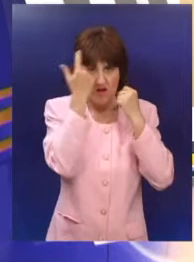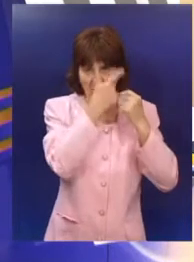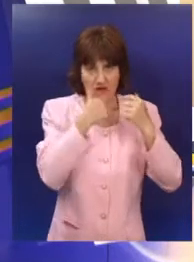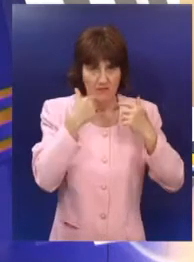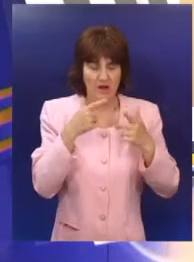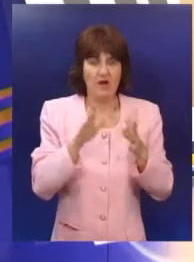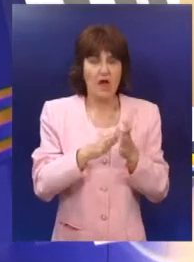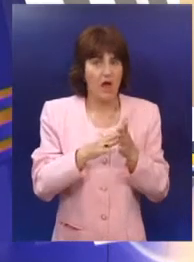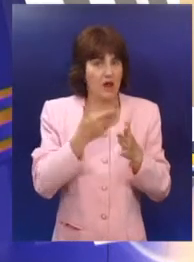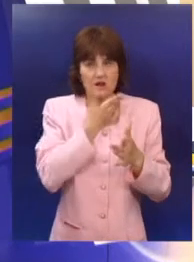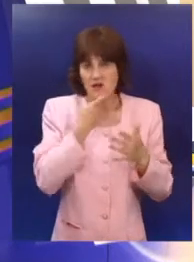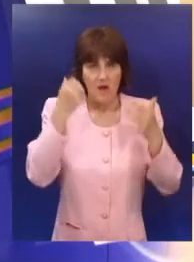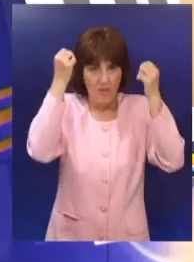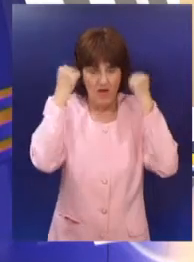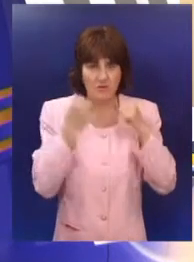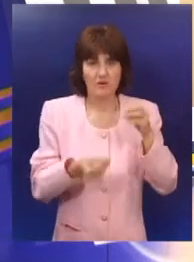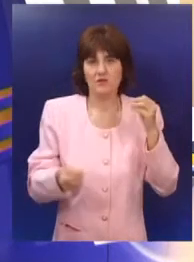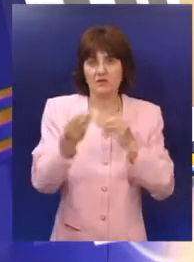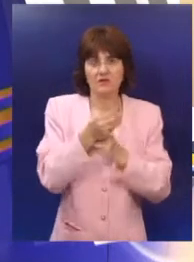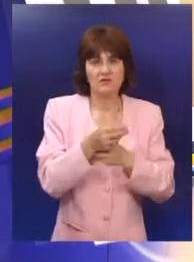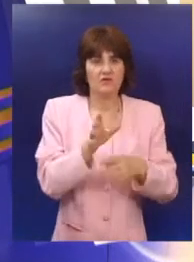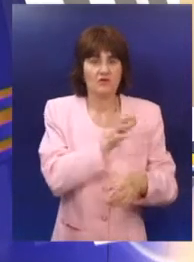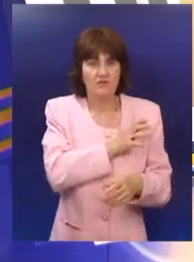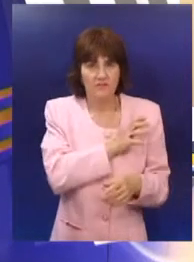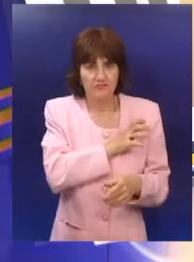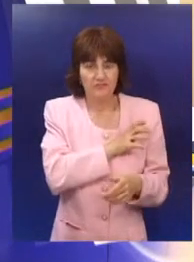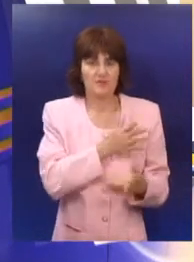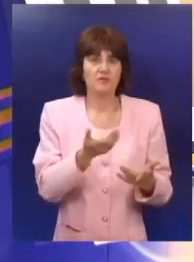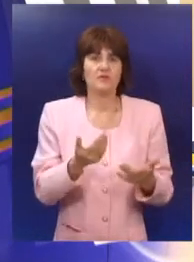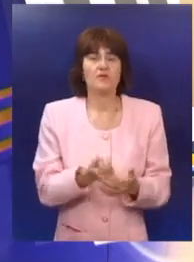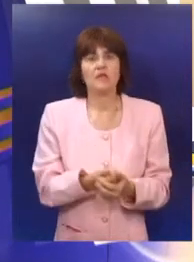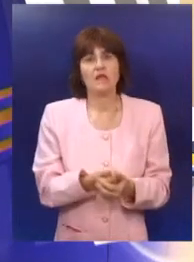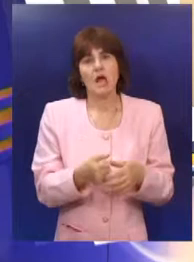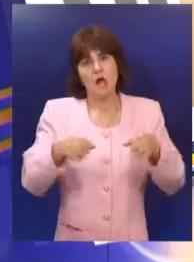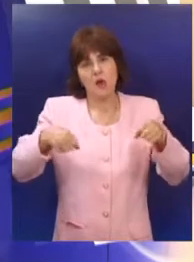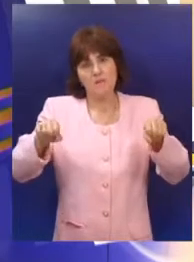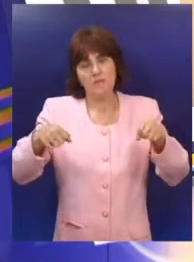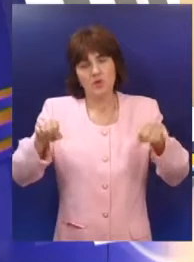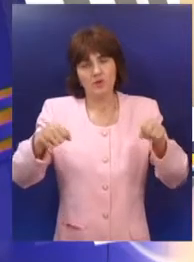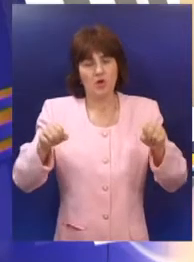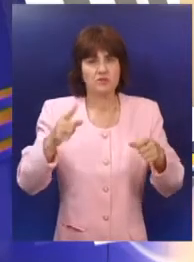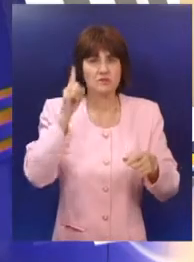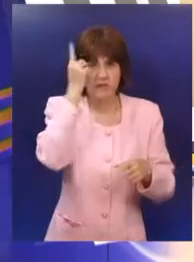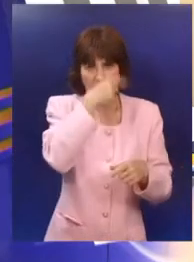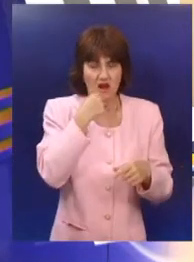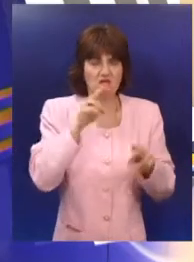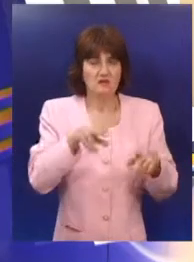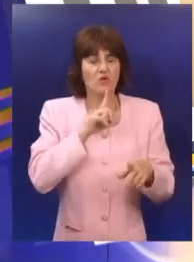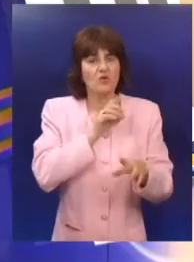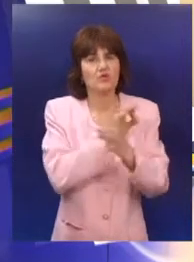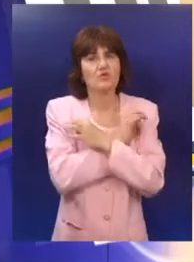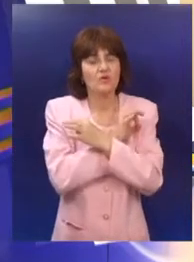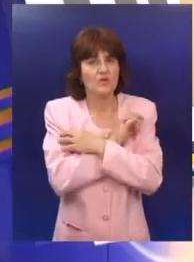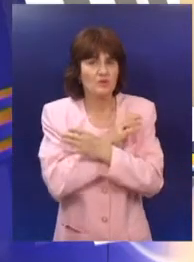teže posljedice, ako ne koriste te zaštitna sredstva. Dok što se tiče motorista, u ovoj godini imamo jedno lice koje je poginulo u